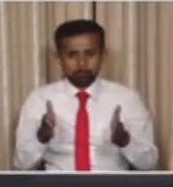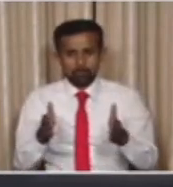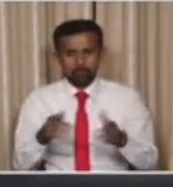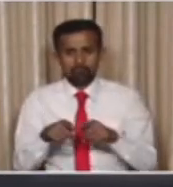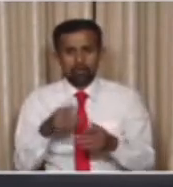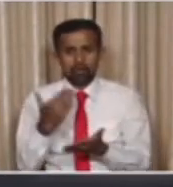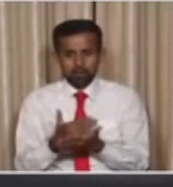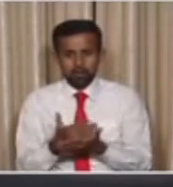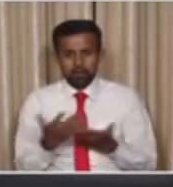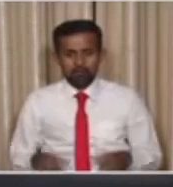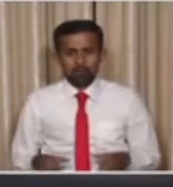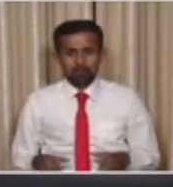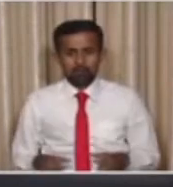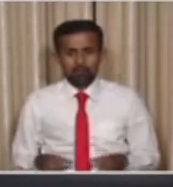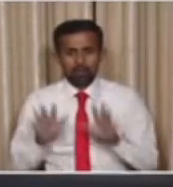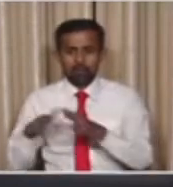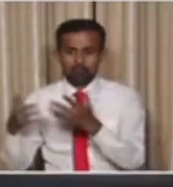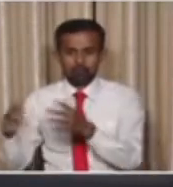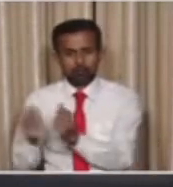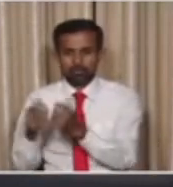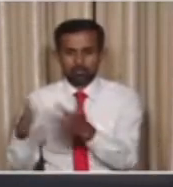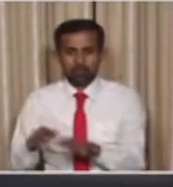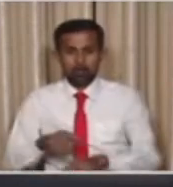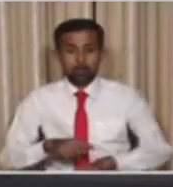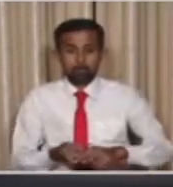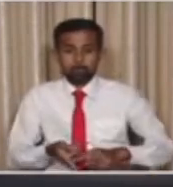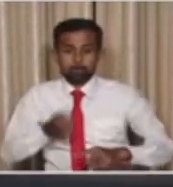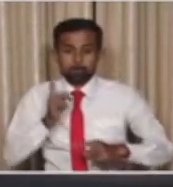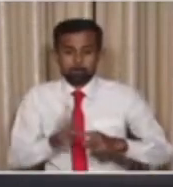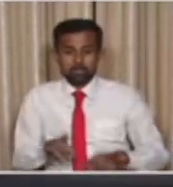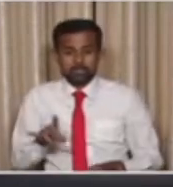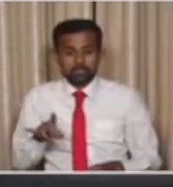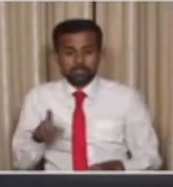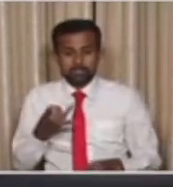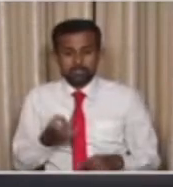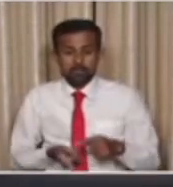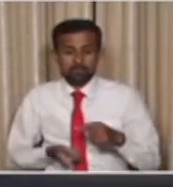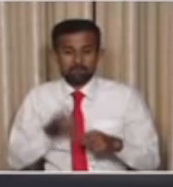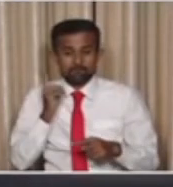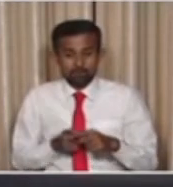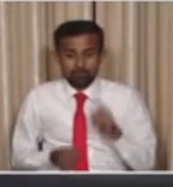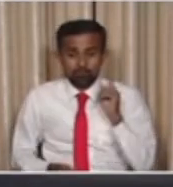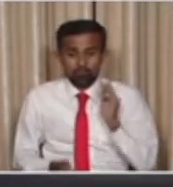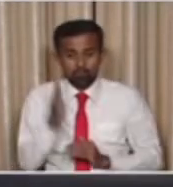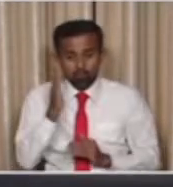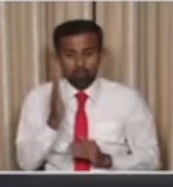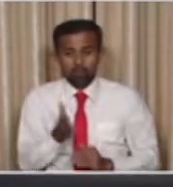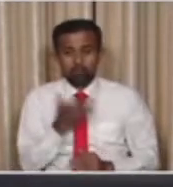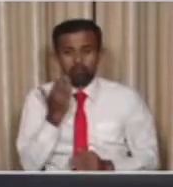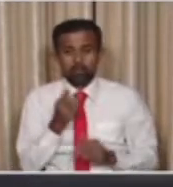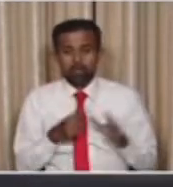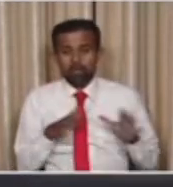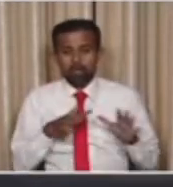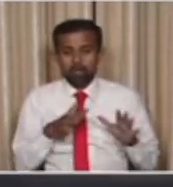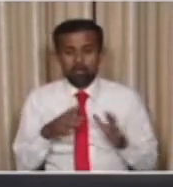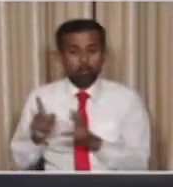නතර කරලා තිබුණේ. අපි ඒ ටික අවසන් කළා. දැන් පැයට කිලෝමීටර් 100කට වඩා වැඩි වේගයකින් ධාවනය කරන්න පුළුවන් වෙන නිසා අනුරාධපුර